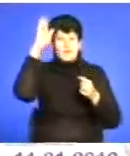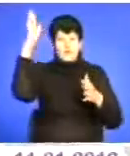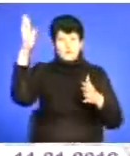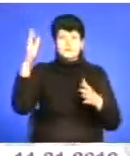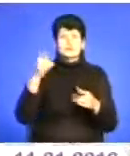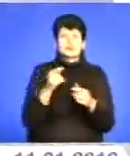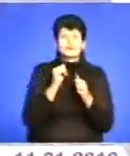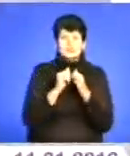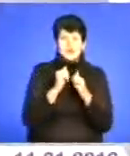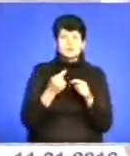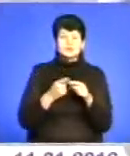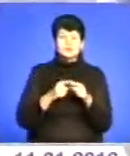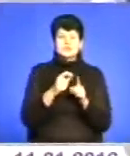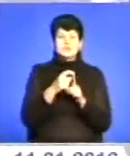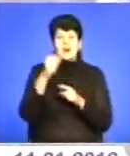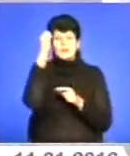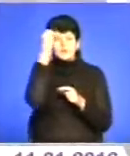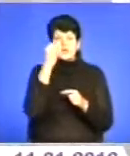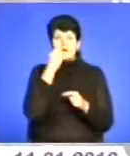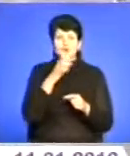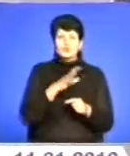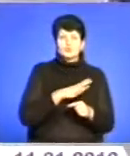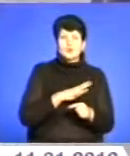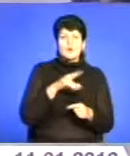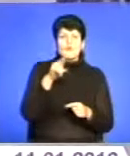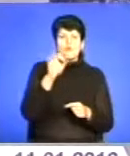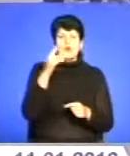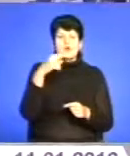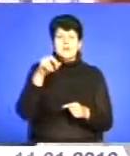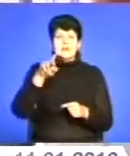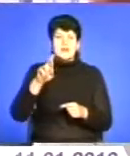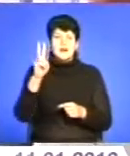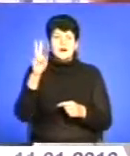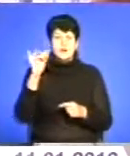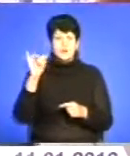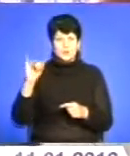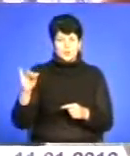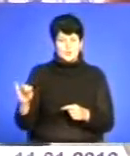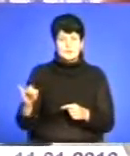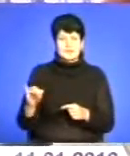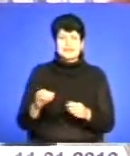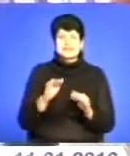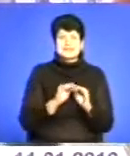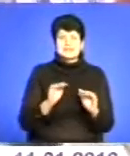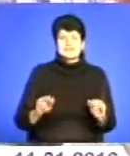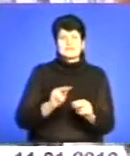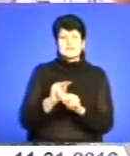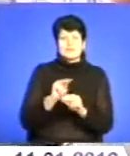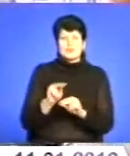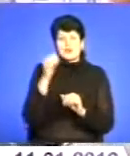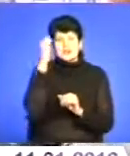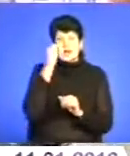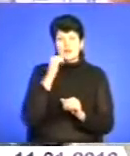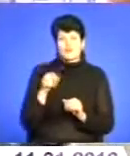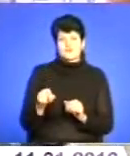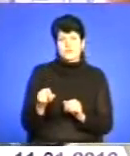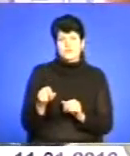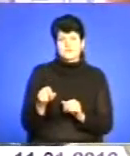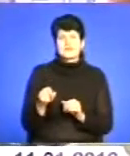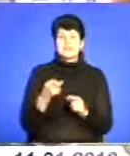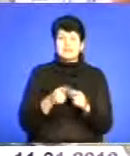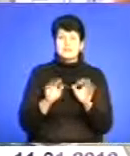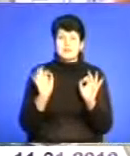наших предків слова подяки звучали як «дякую» або «подякую». З дитинства ми навчаємо своїх дітей дякувати. Це правильно. Тому